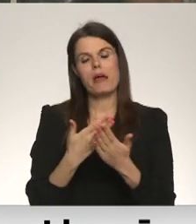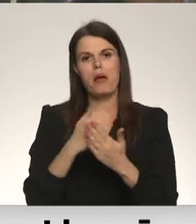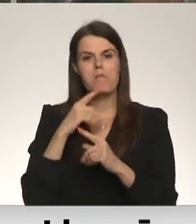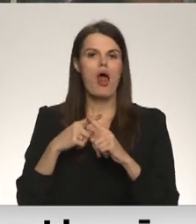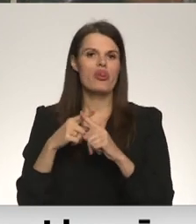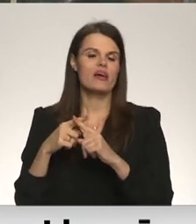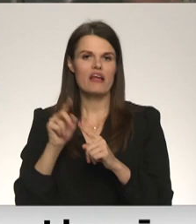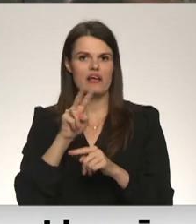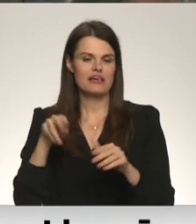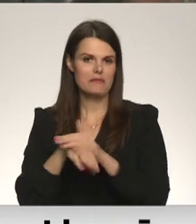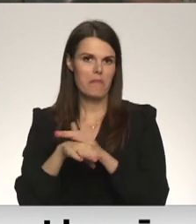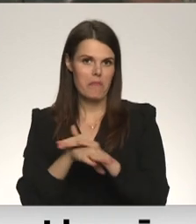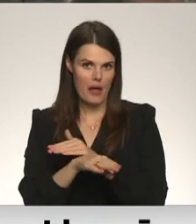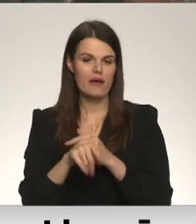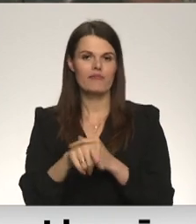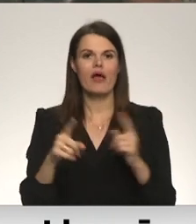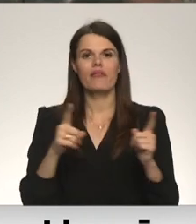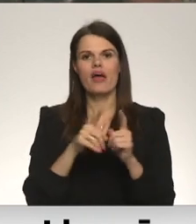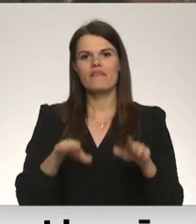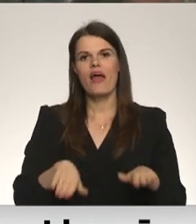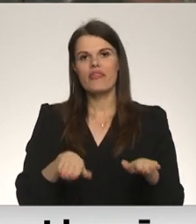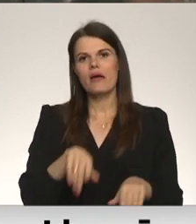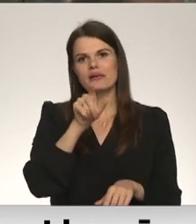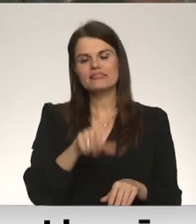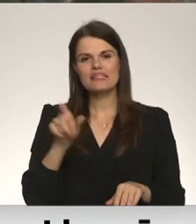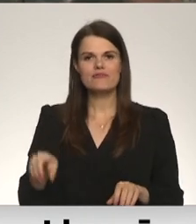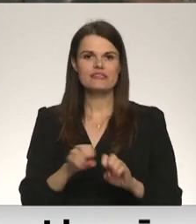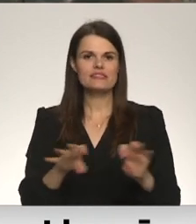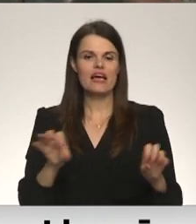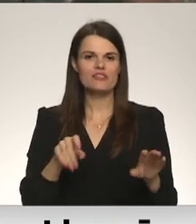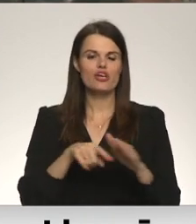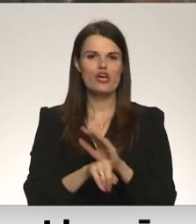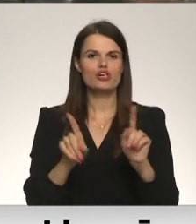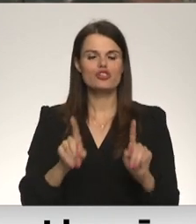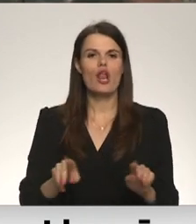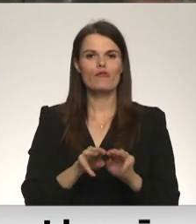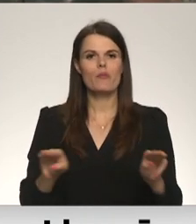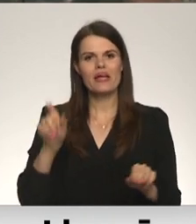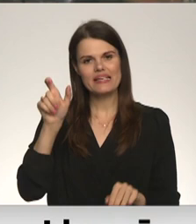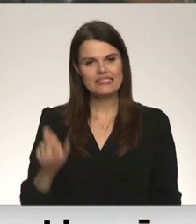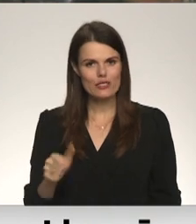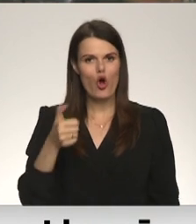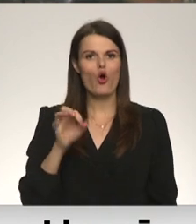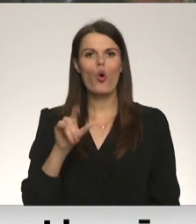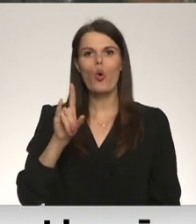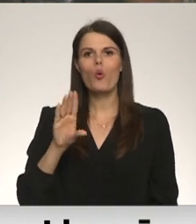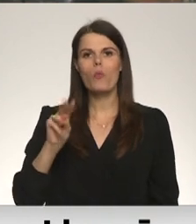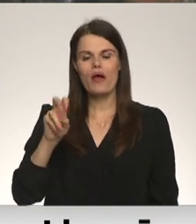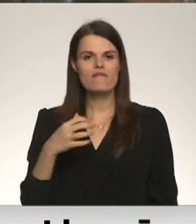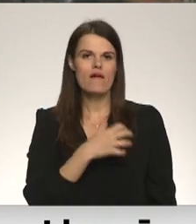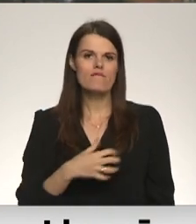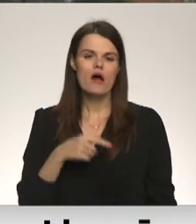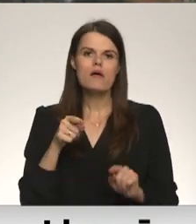režīma bēgošos. Tā tiekoties ar vietējiem iedzīvotājiem, skaidroja iekšlietu ministre Marija Golubove. Vajadzības pēc